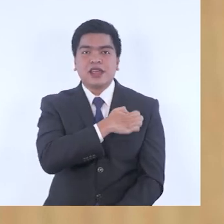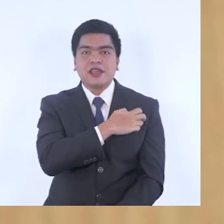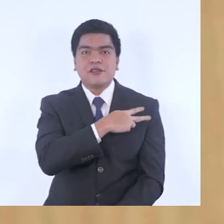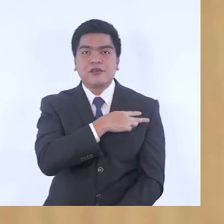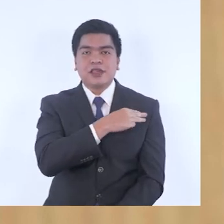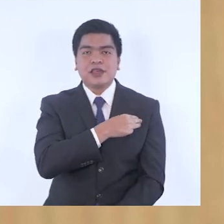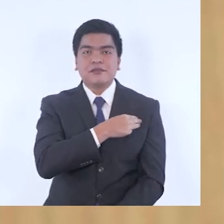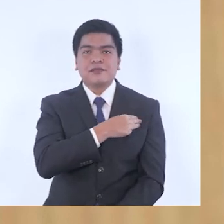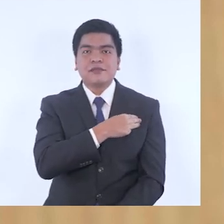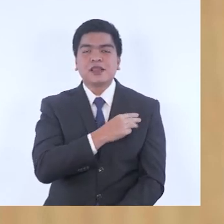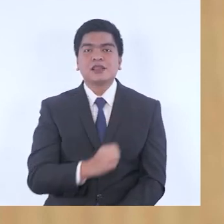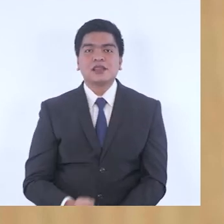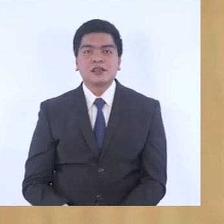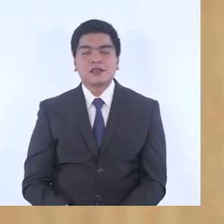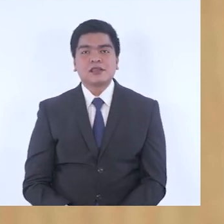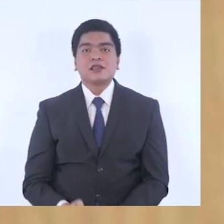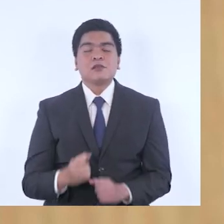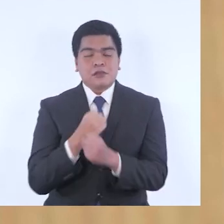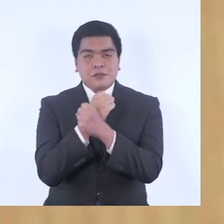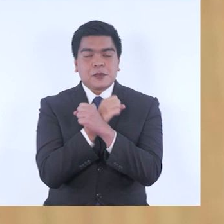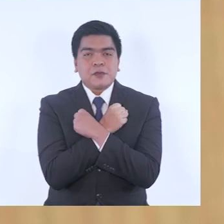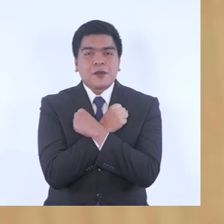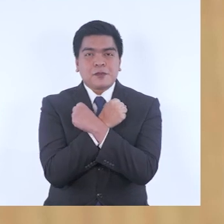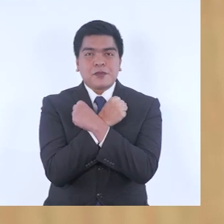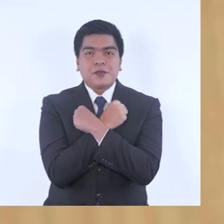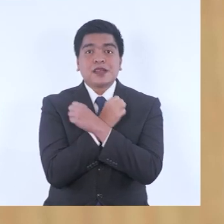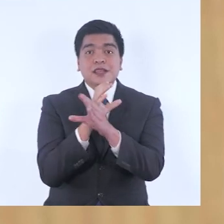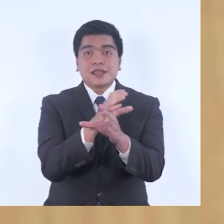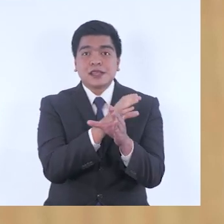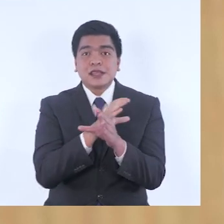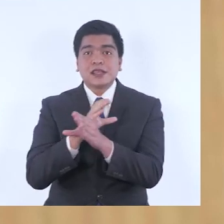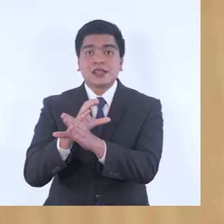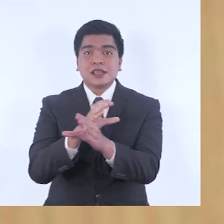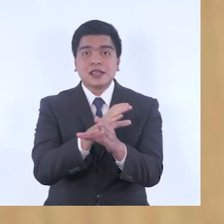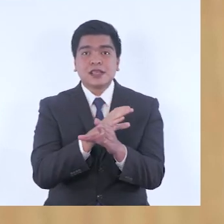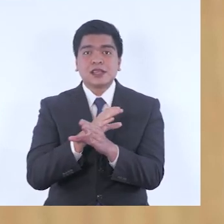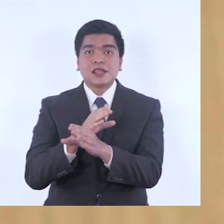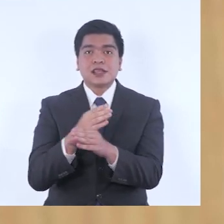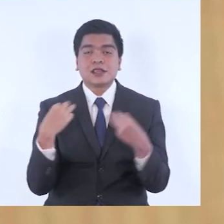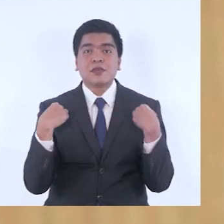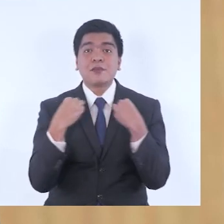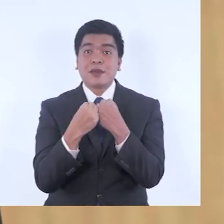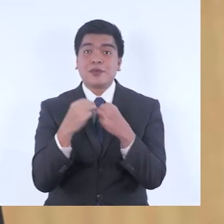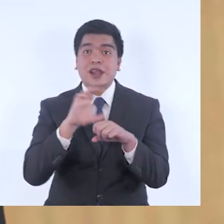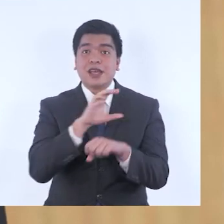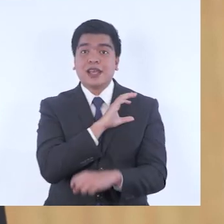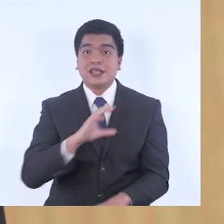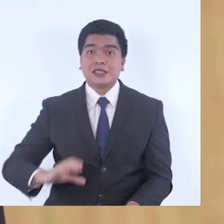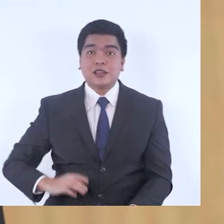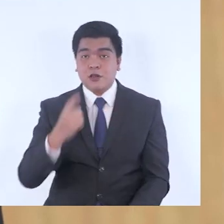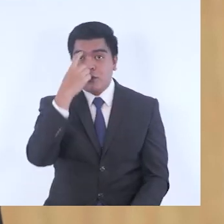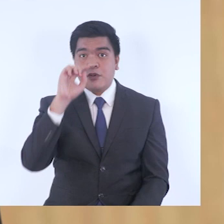Angelo Eranio V. Manalo, sa pagmamahal at pagmamalasakit sa mga kapatid upang makatiyak tayong